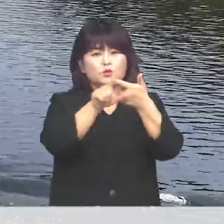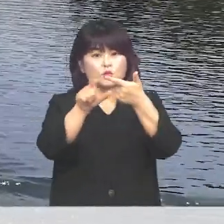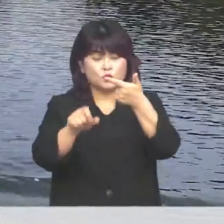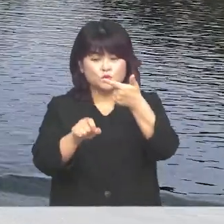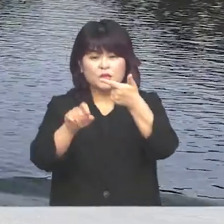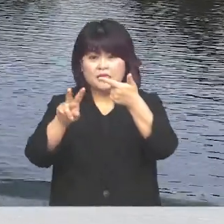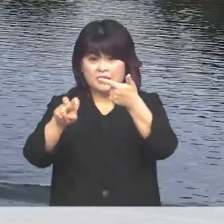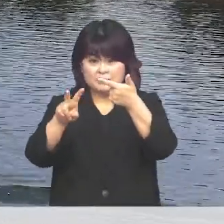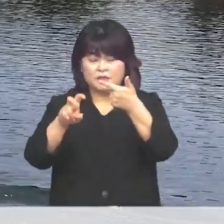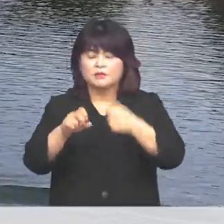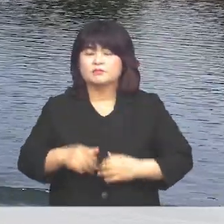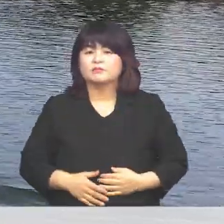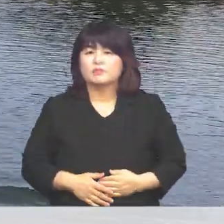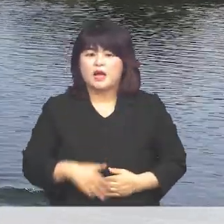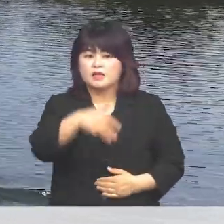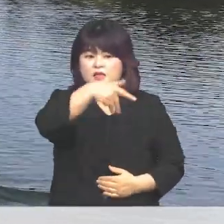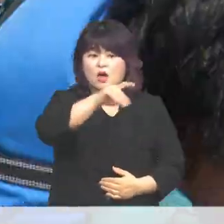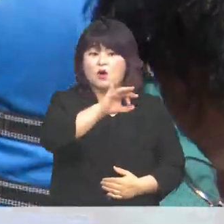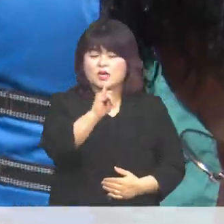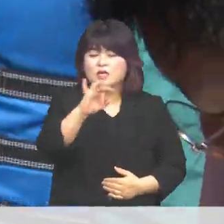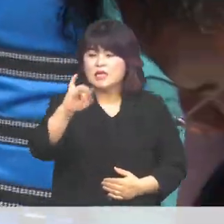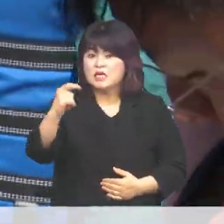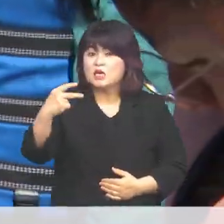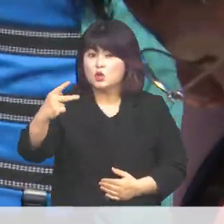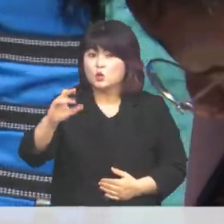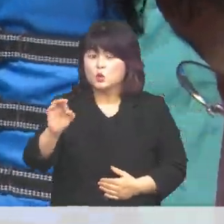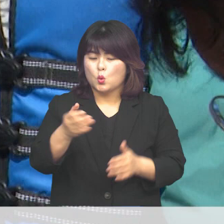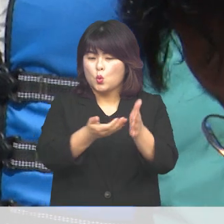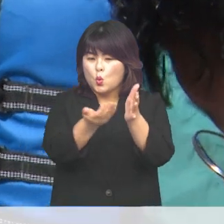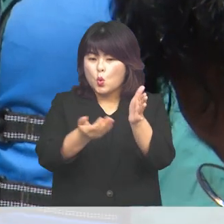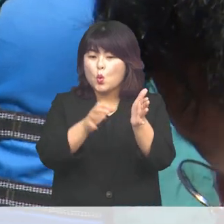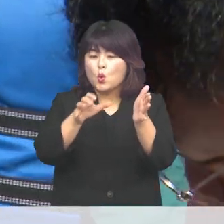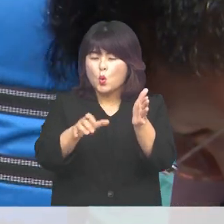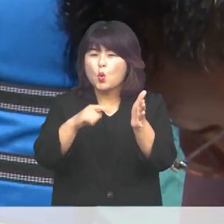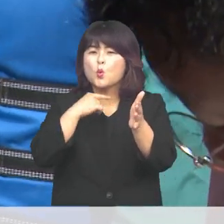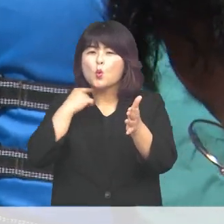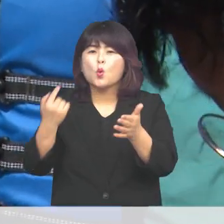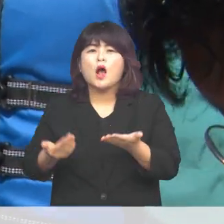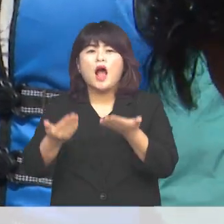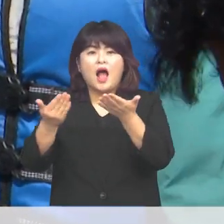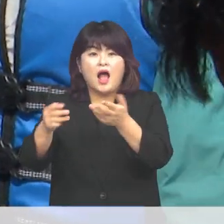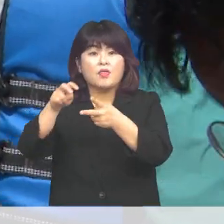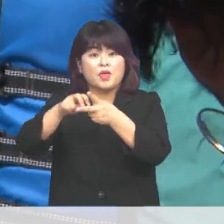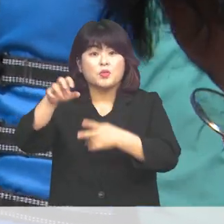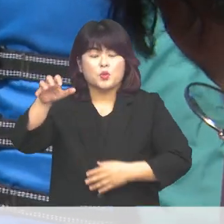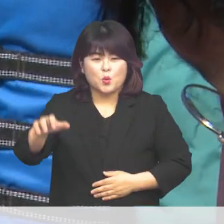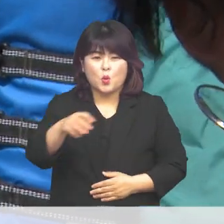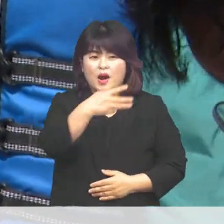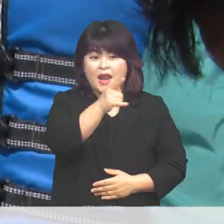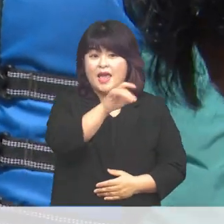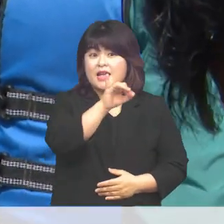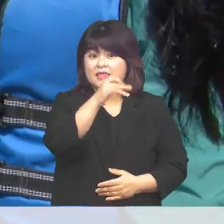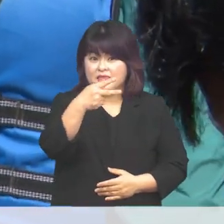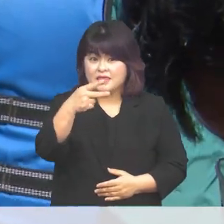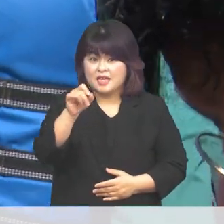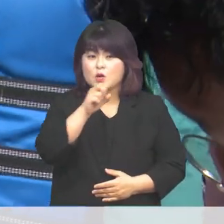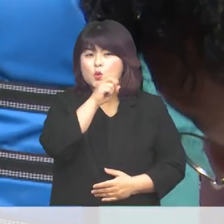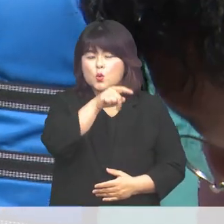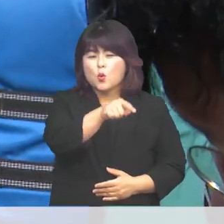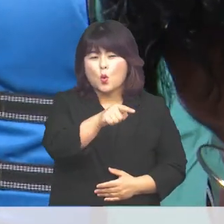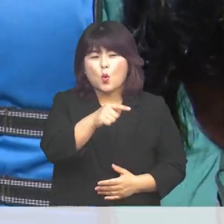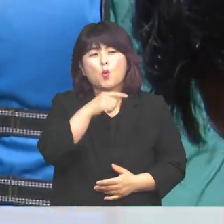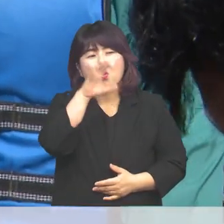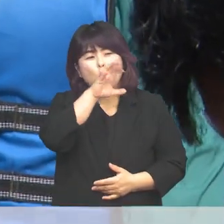이상일 용인특례시장은 지난 22일 처인구 이동저수지에서 용인시자원봉사센터 레디용 봉사단의